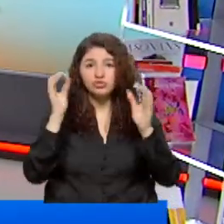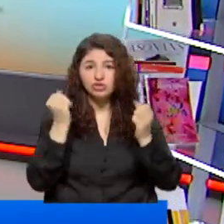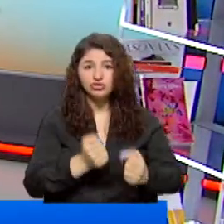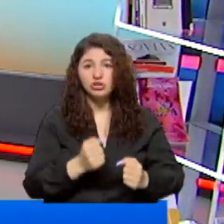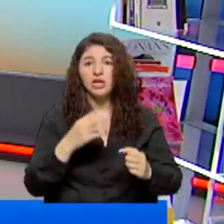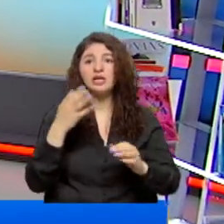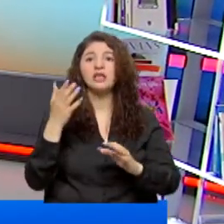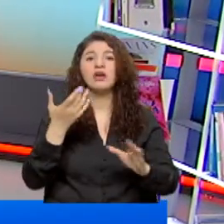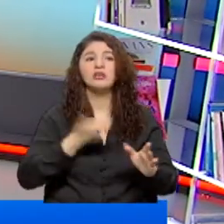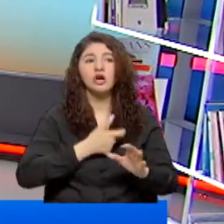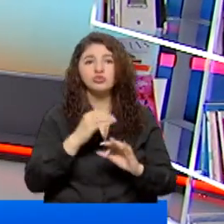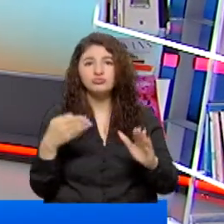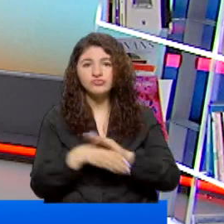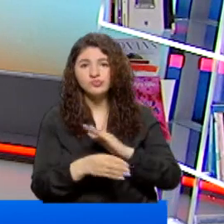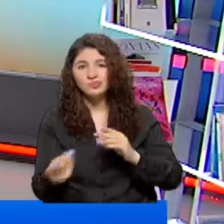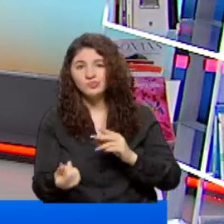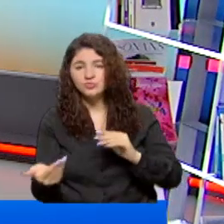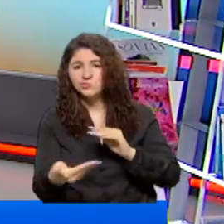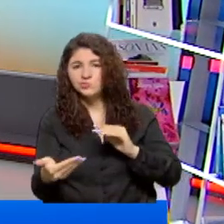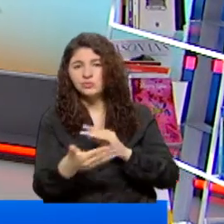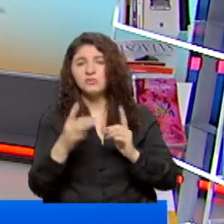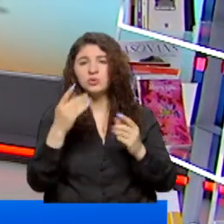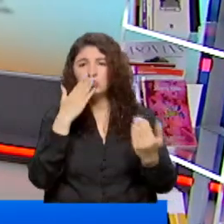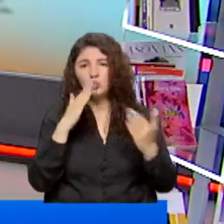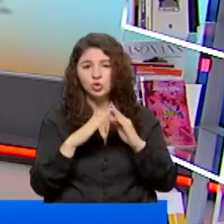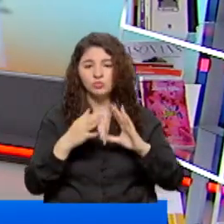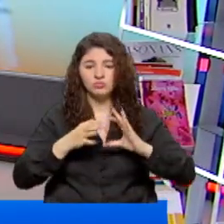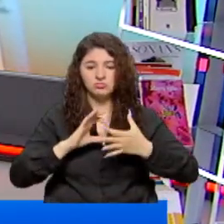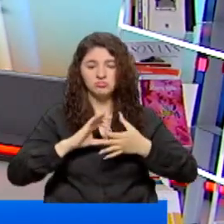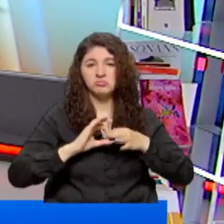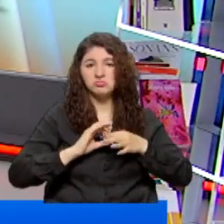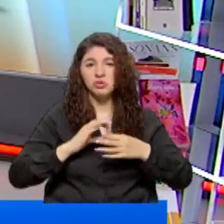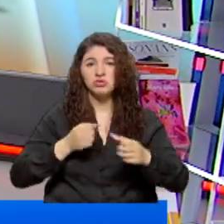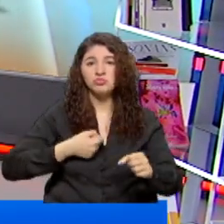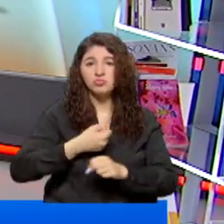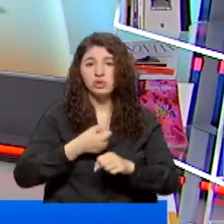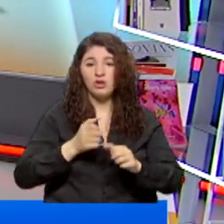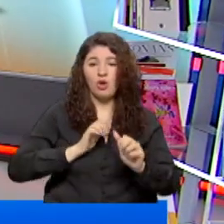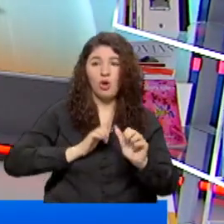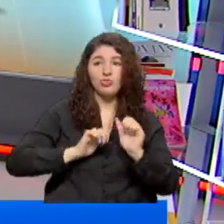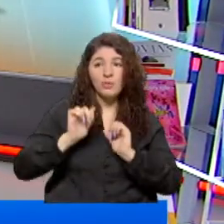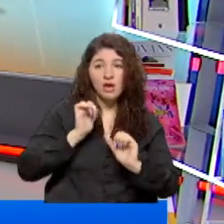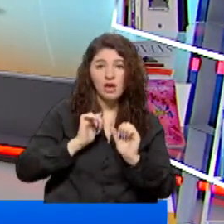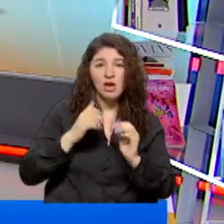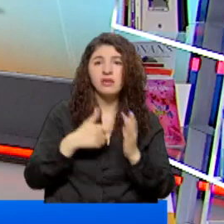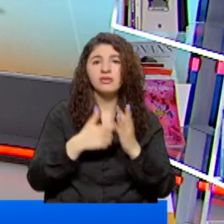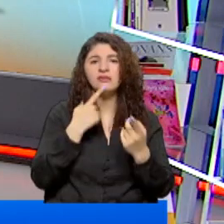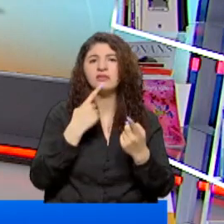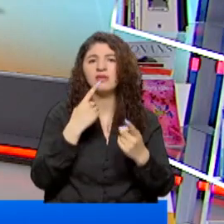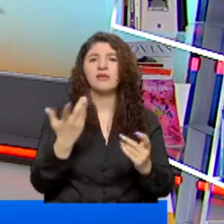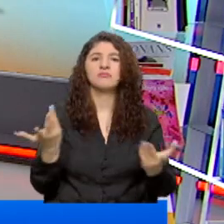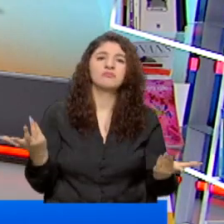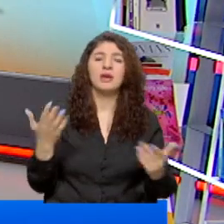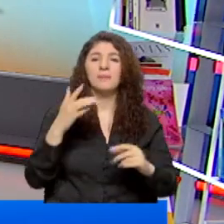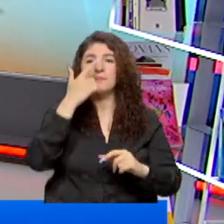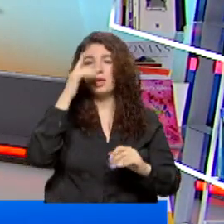yasadışı girişler iyi bir uyum entegrasyon mücadele önleme adına ne derseniz